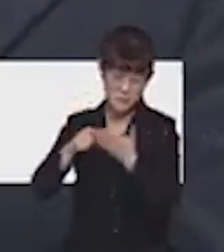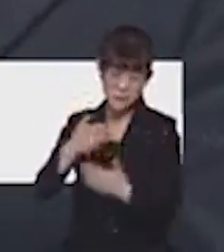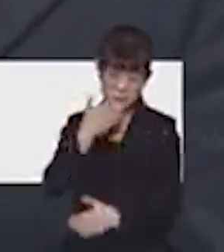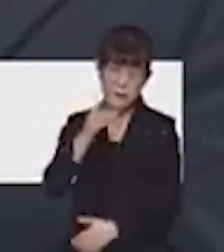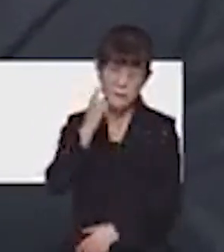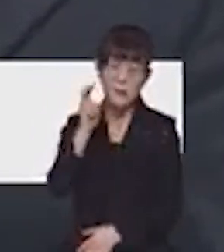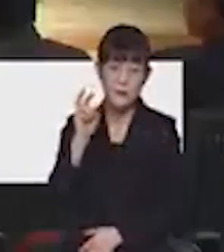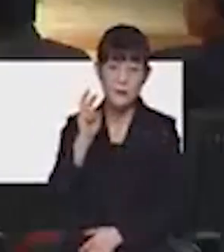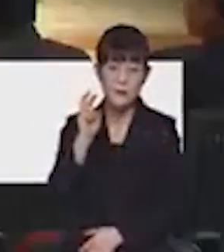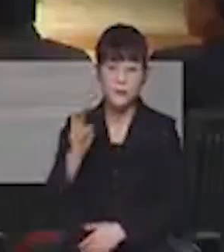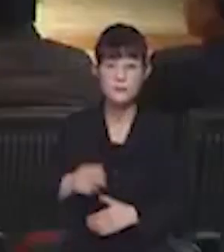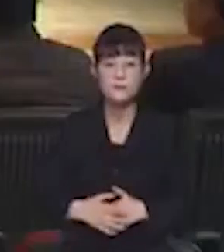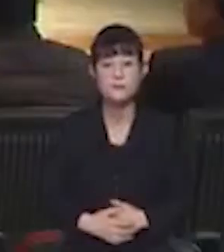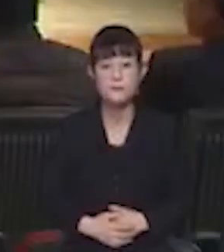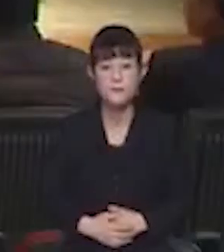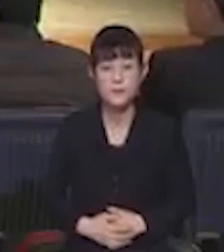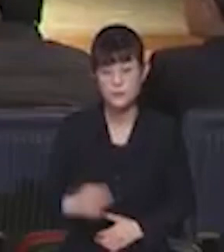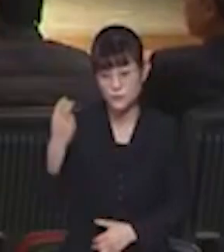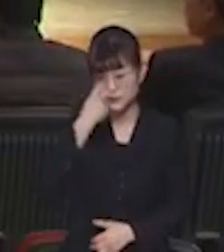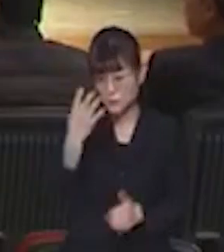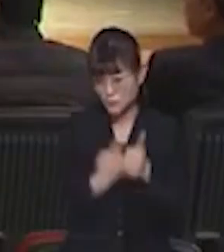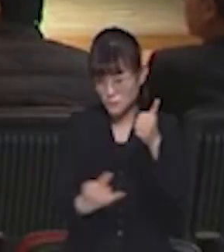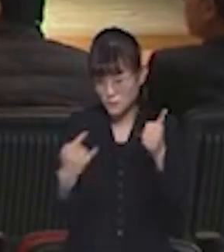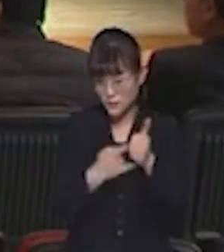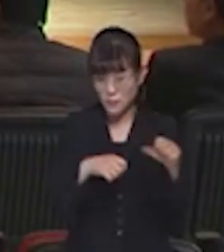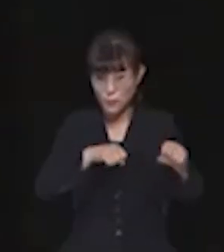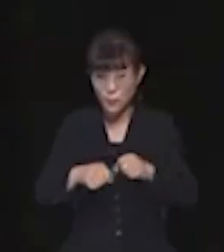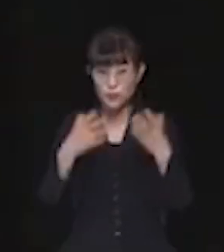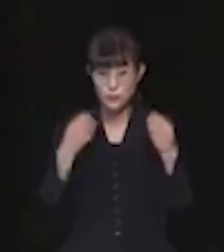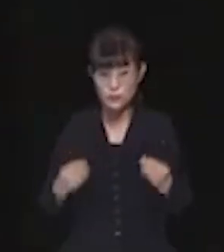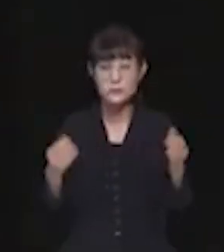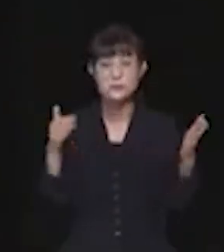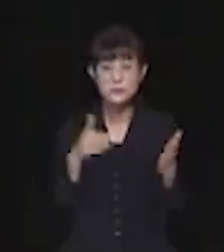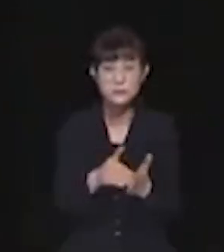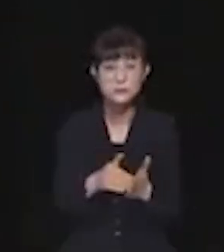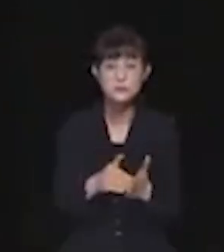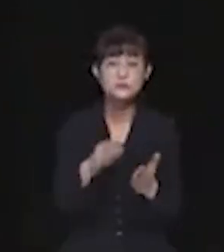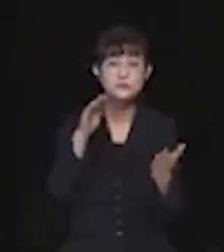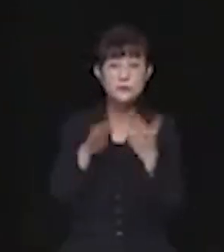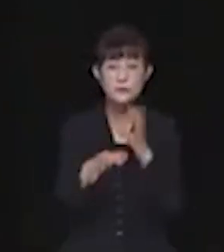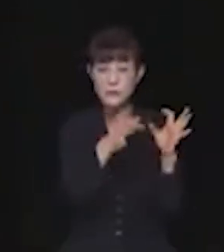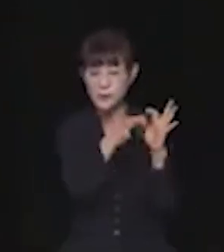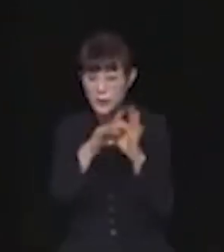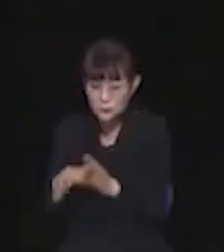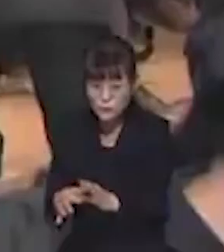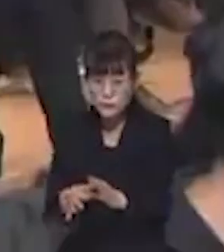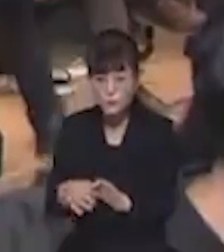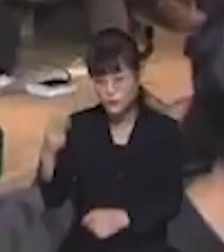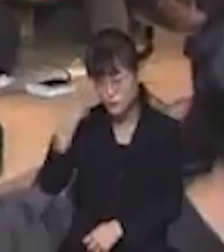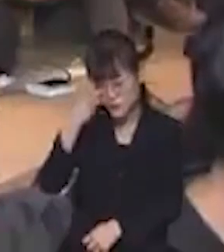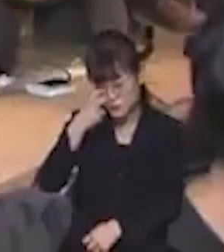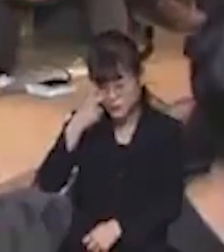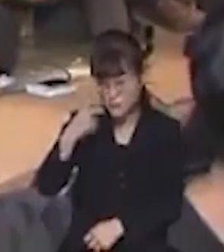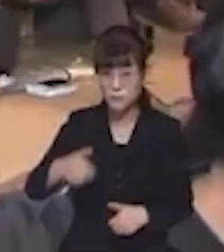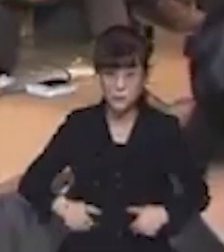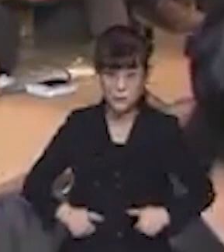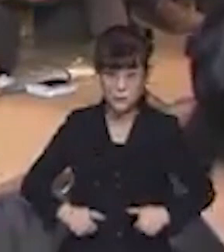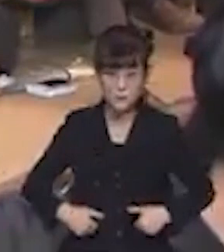부분들이 있었는데. 조사위 활동 종료와 무관하게 진상규명 작업은 계속 이어져야 한다는 의견이